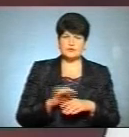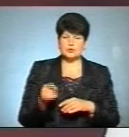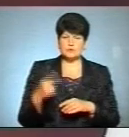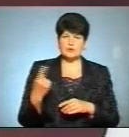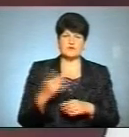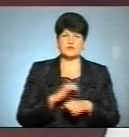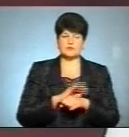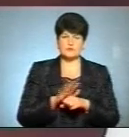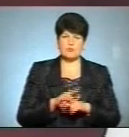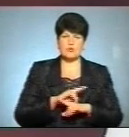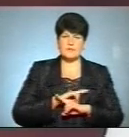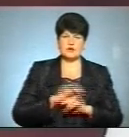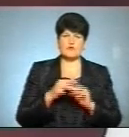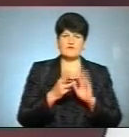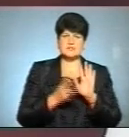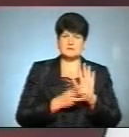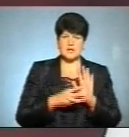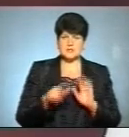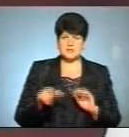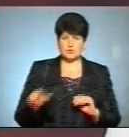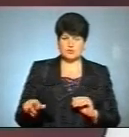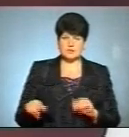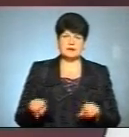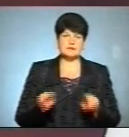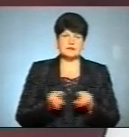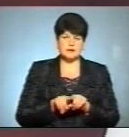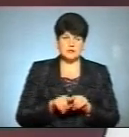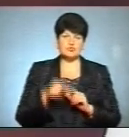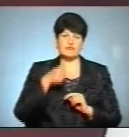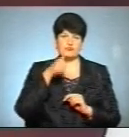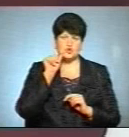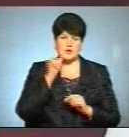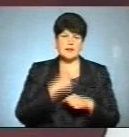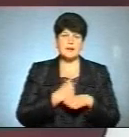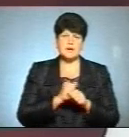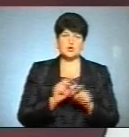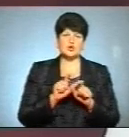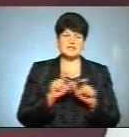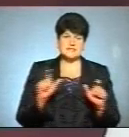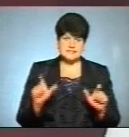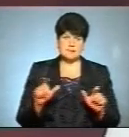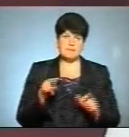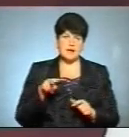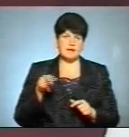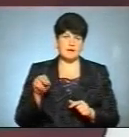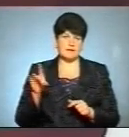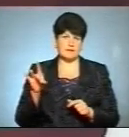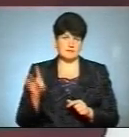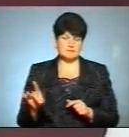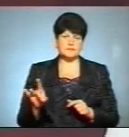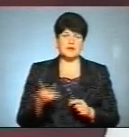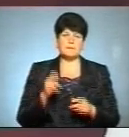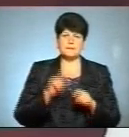від COVID-19 померли 18 людей. Також завчора лабораторний центр методом полімеразно-ланцюгової